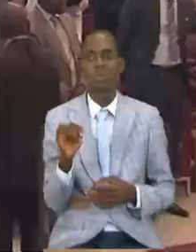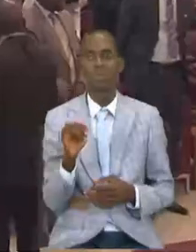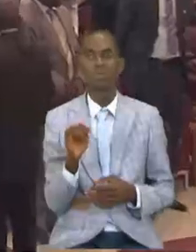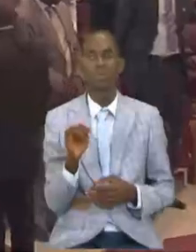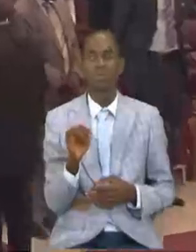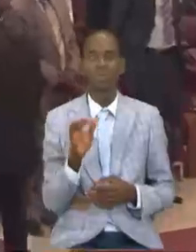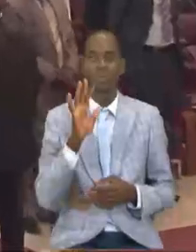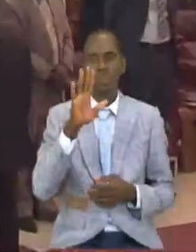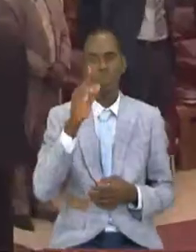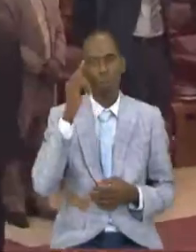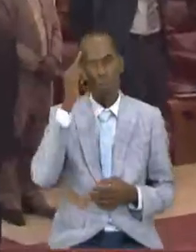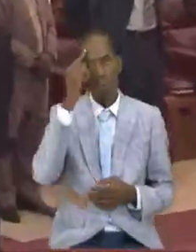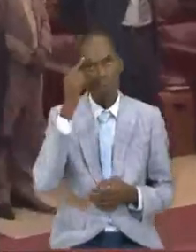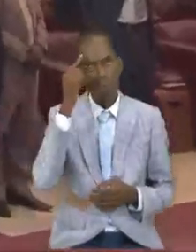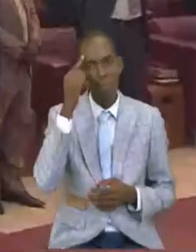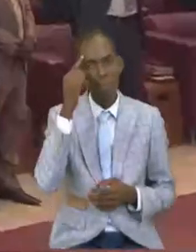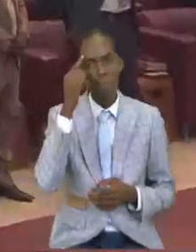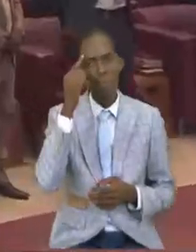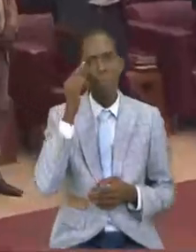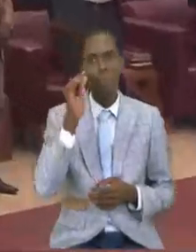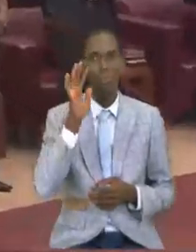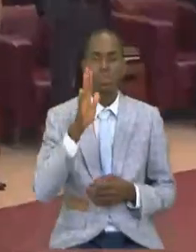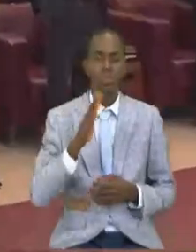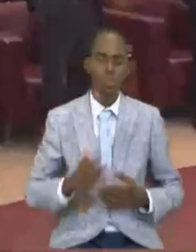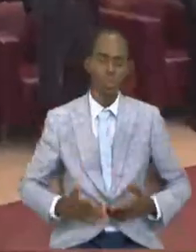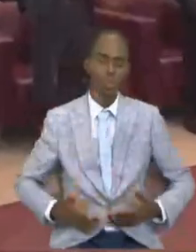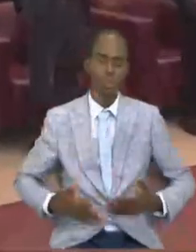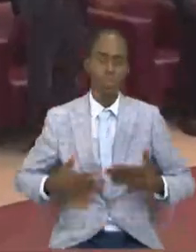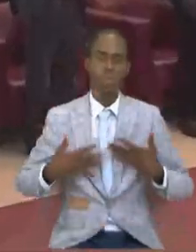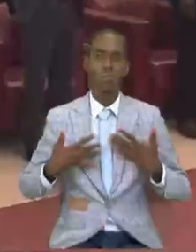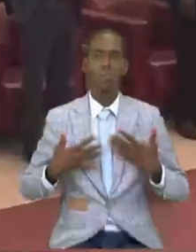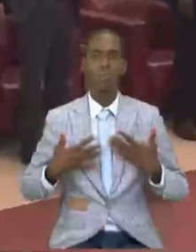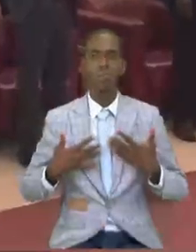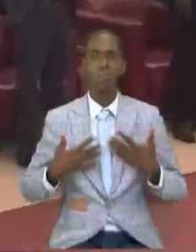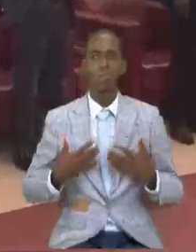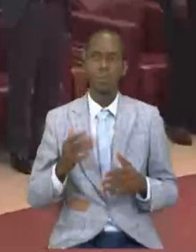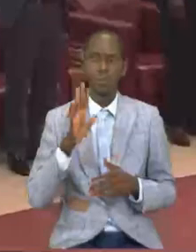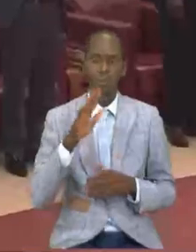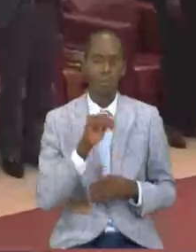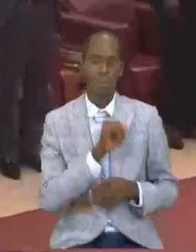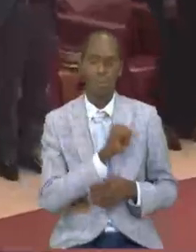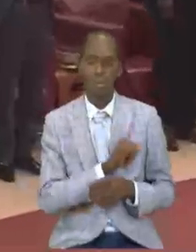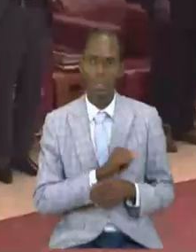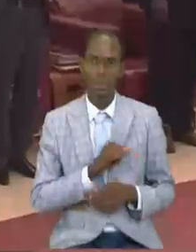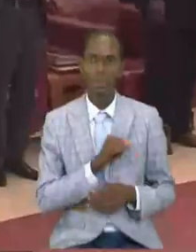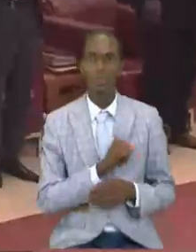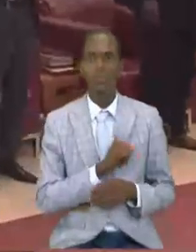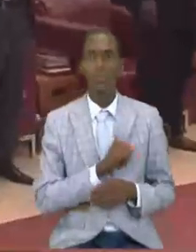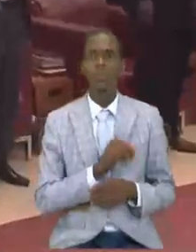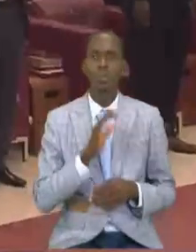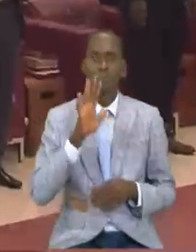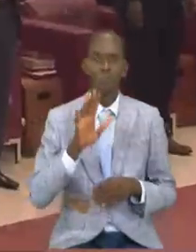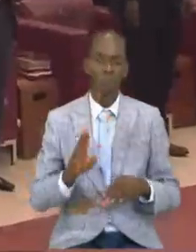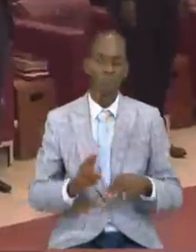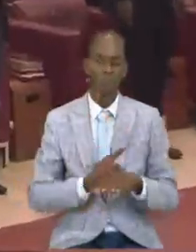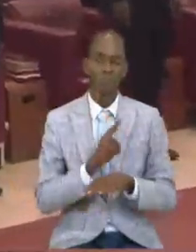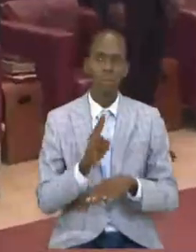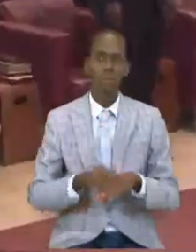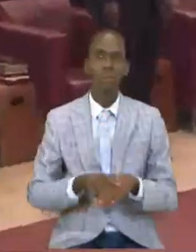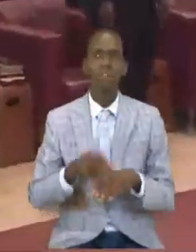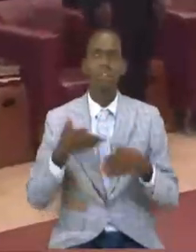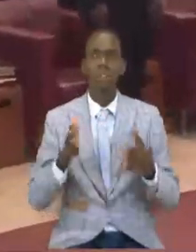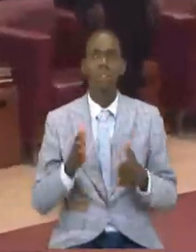votre compréhension, vos pensées, votre style de vie, votre attitude, votre